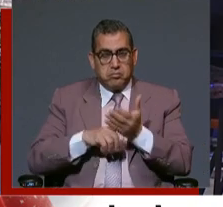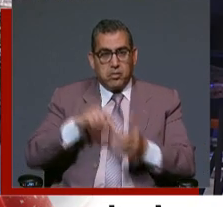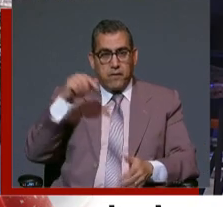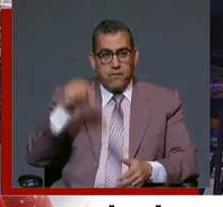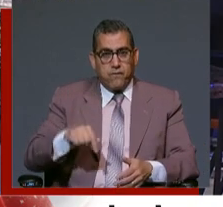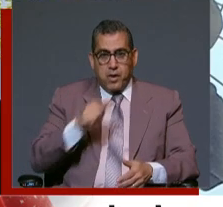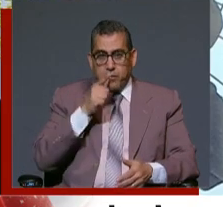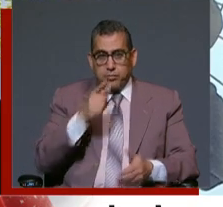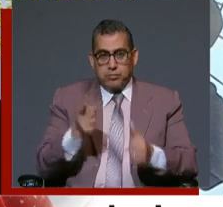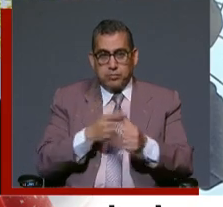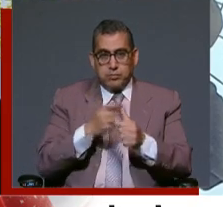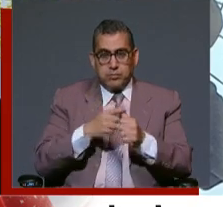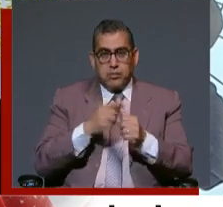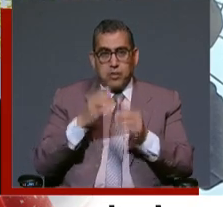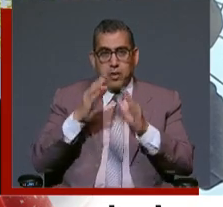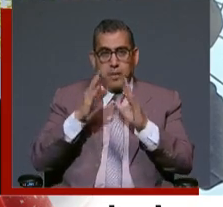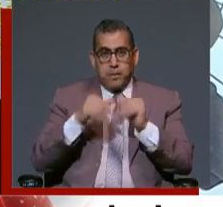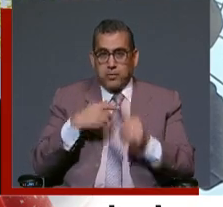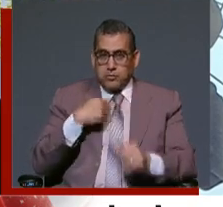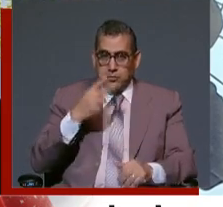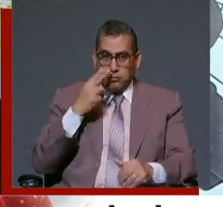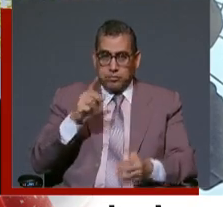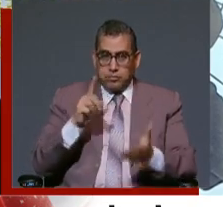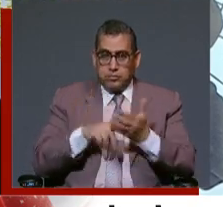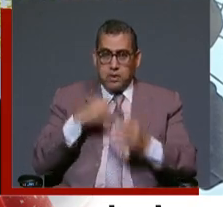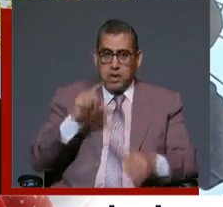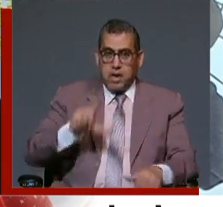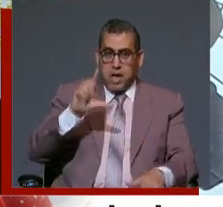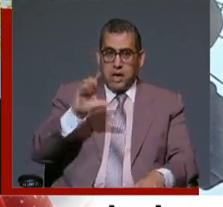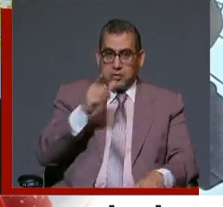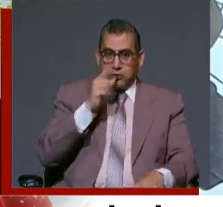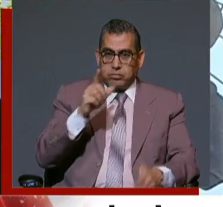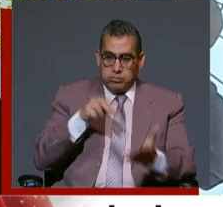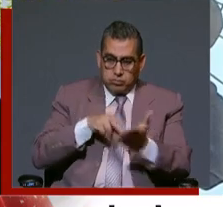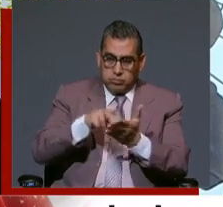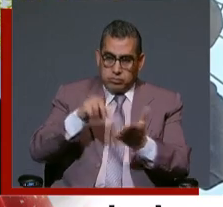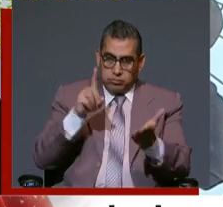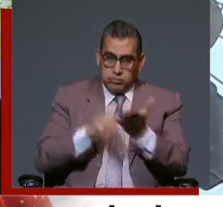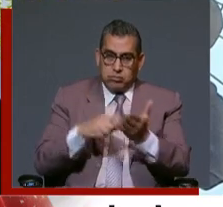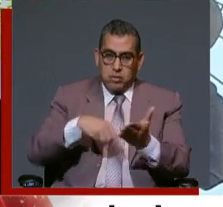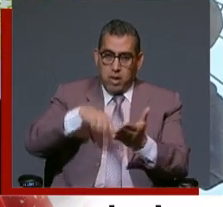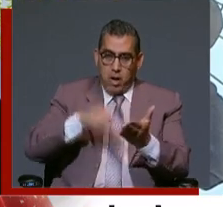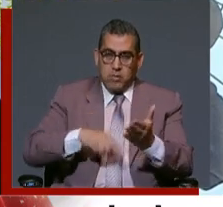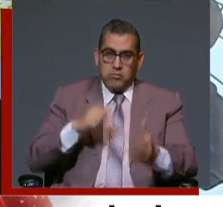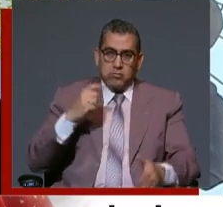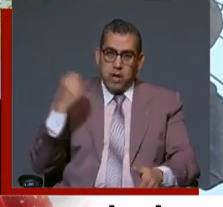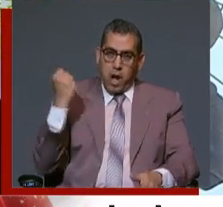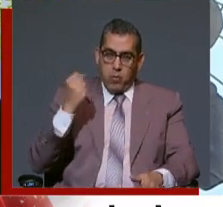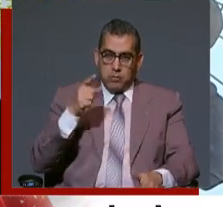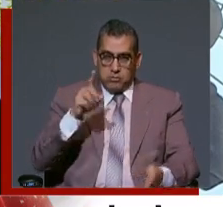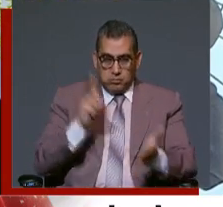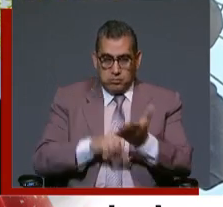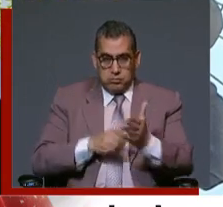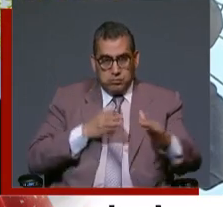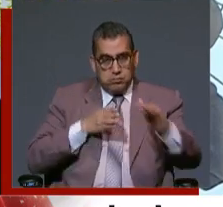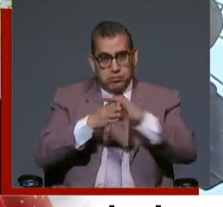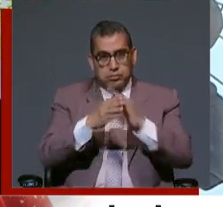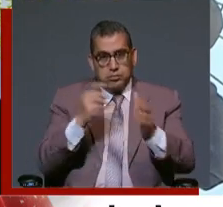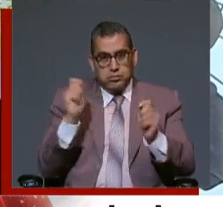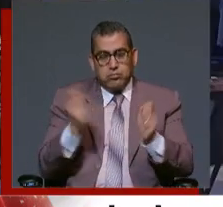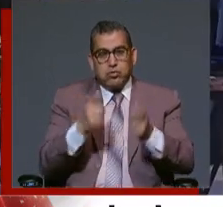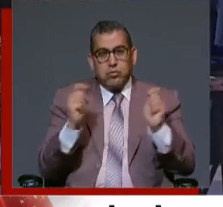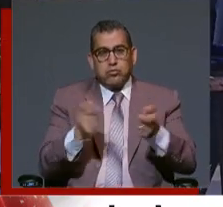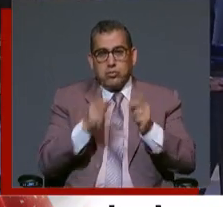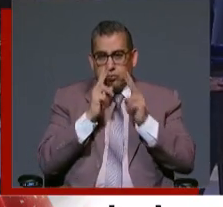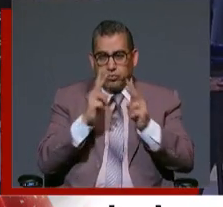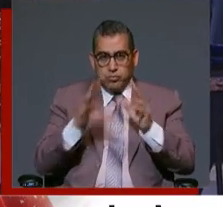مستوى مصر لقد قمتم سيد الرئيس باتخاذ قرارات شجاعة سمحت بالتسريع من